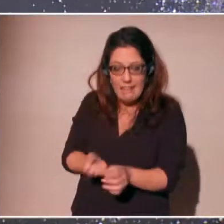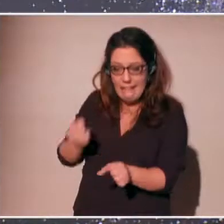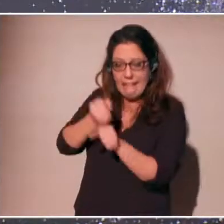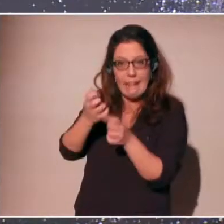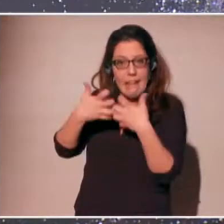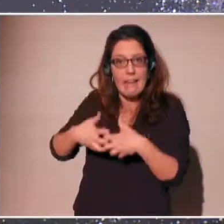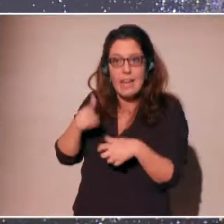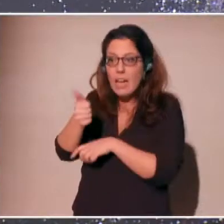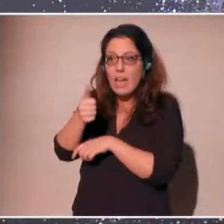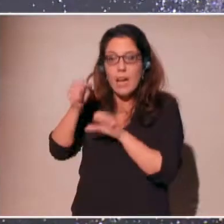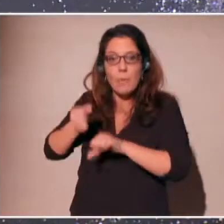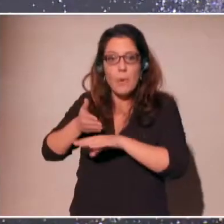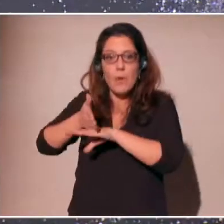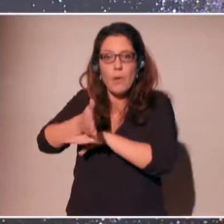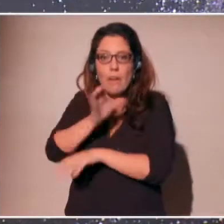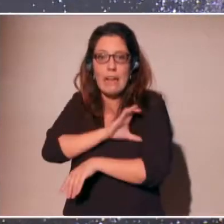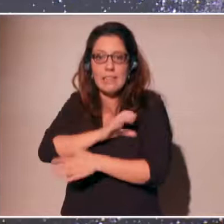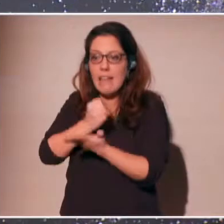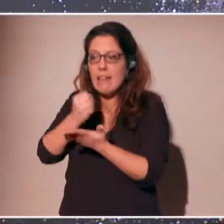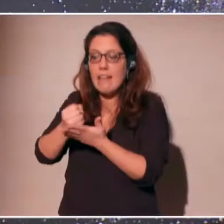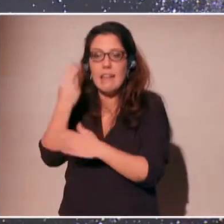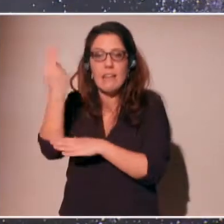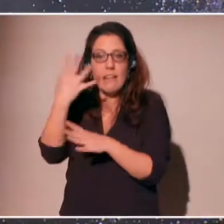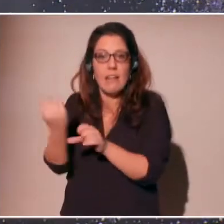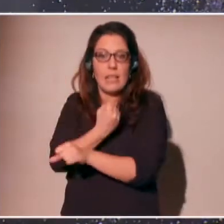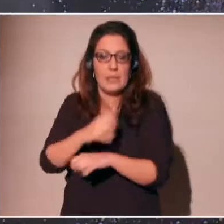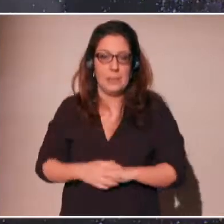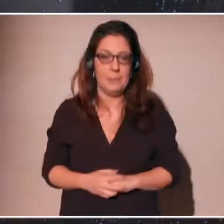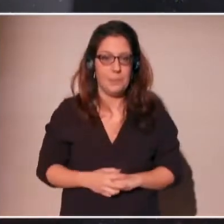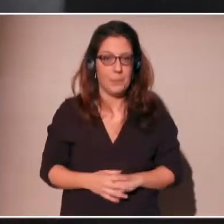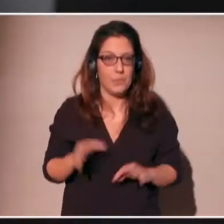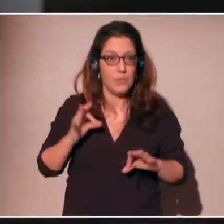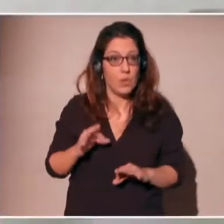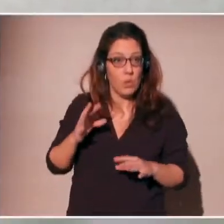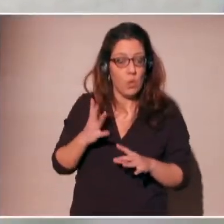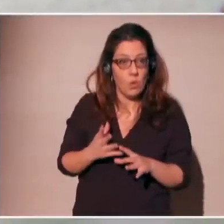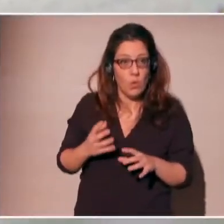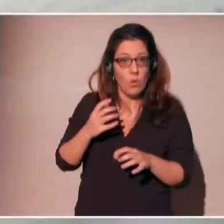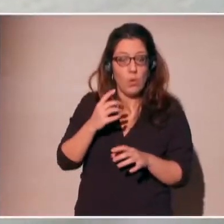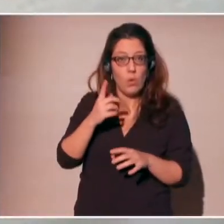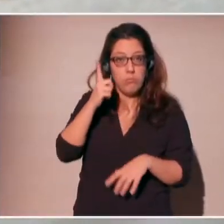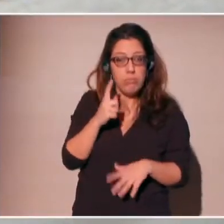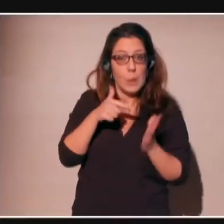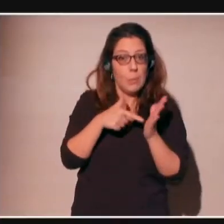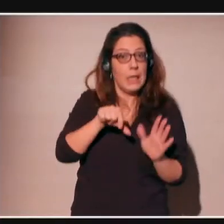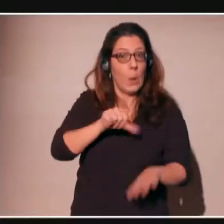d'une université. Et j'ai commencé donc le projet Todai en 2011,